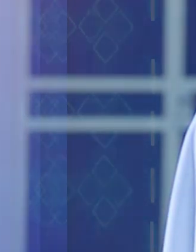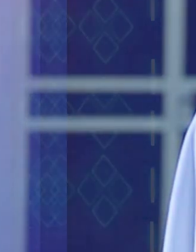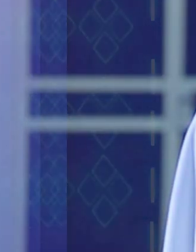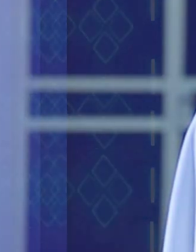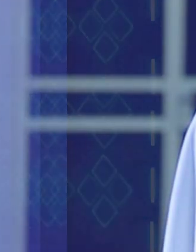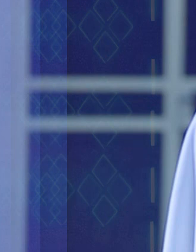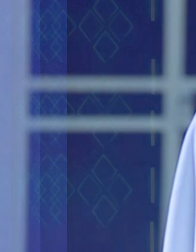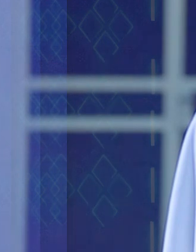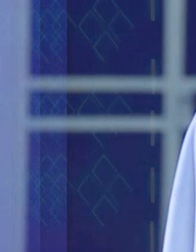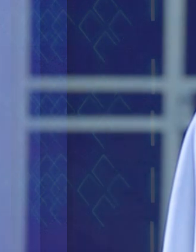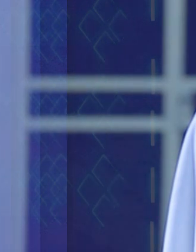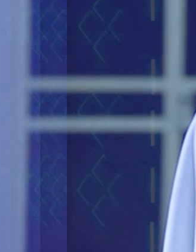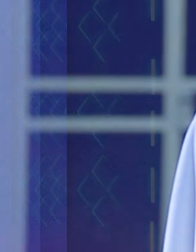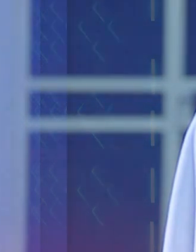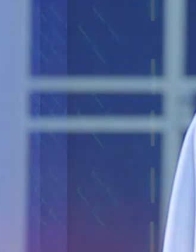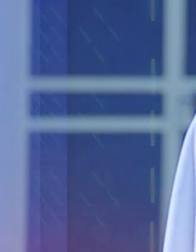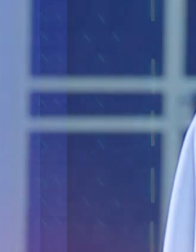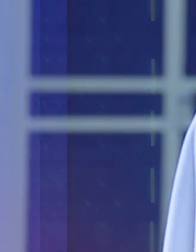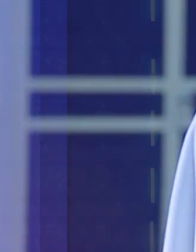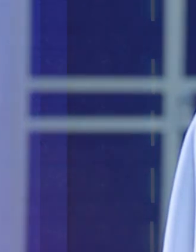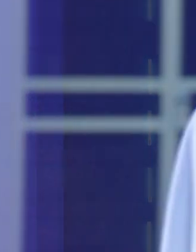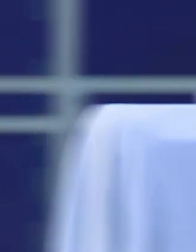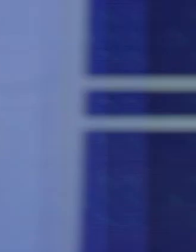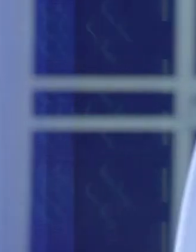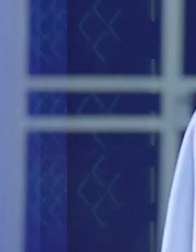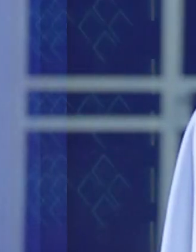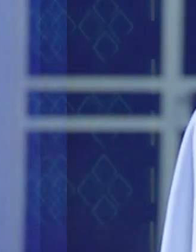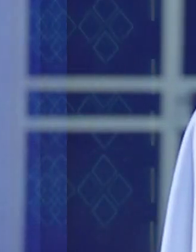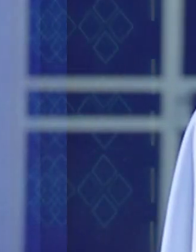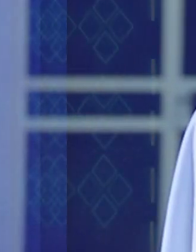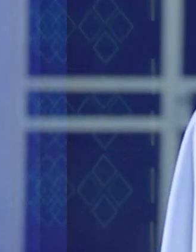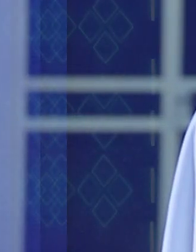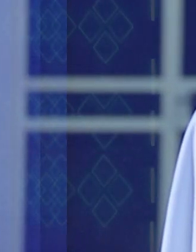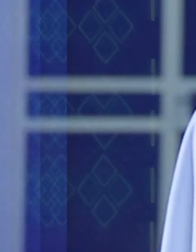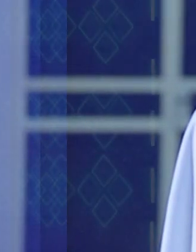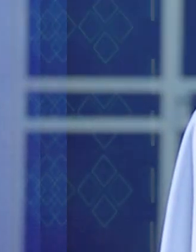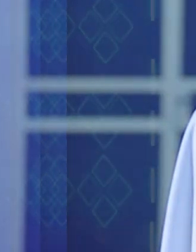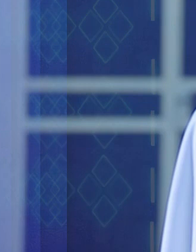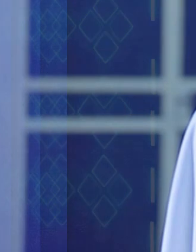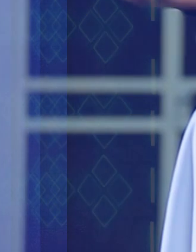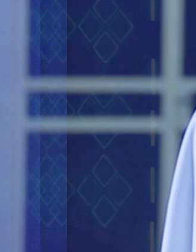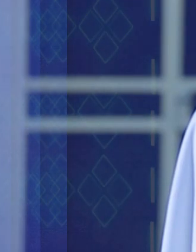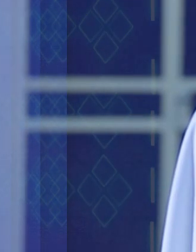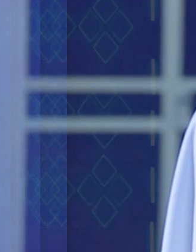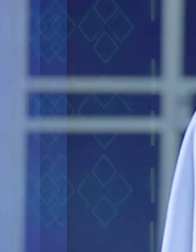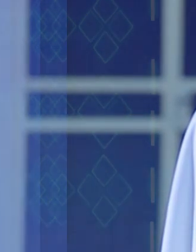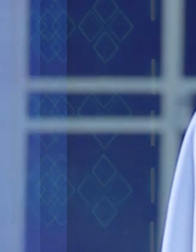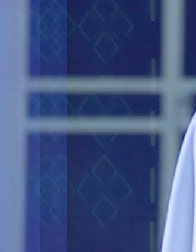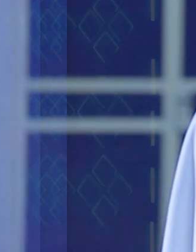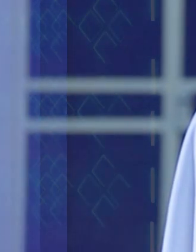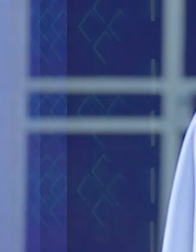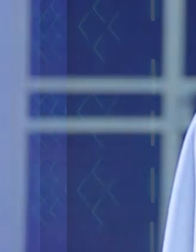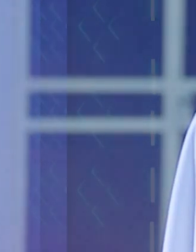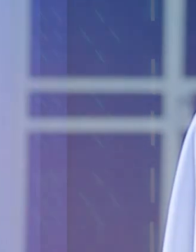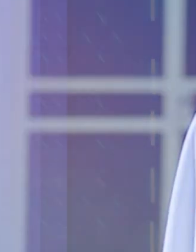ክርስቲያኖች ከክርስቶስ ውበት በላይ የሚያጓጓን ውበት የለም ታዲያ በሲና የታየው ያ ሐመልማል ግን እሳቱ